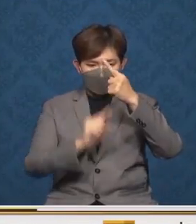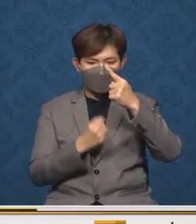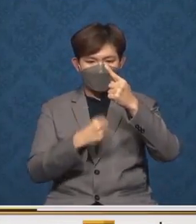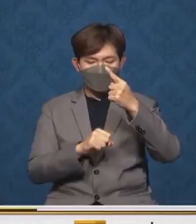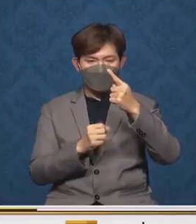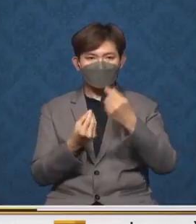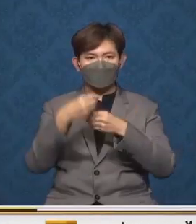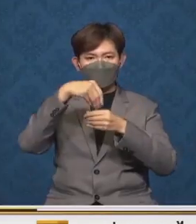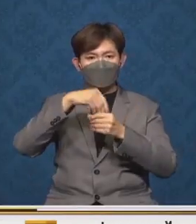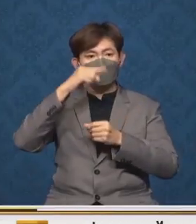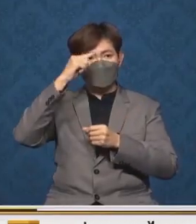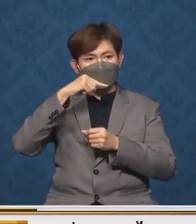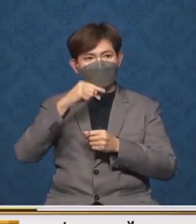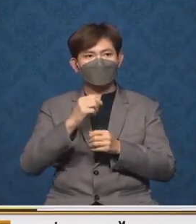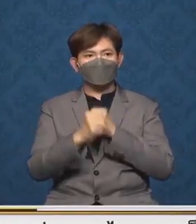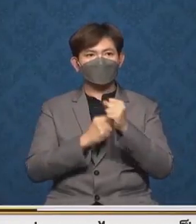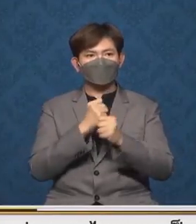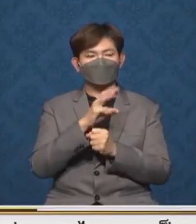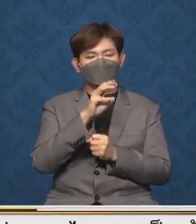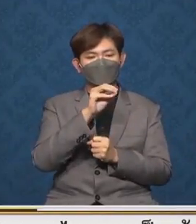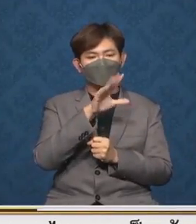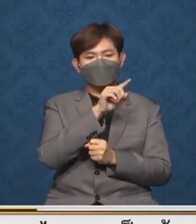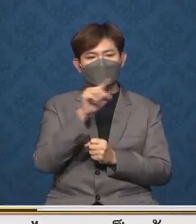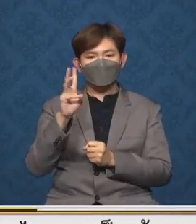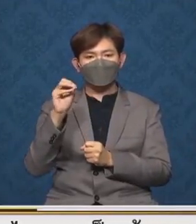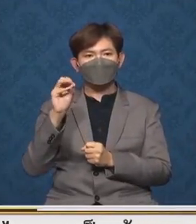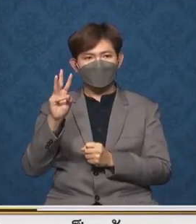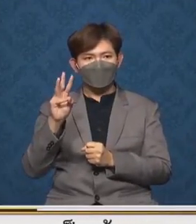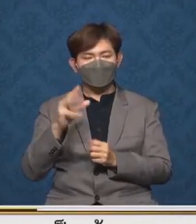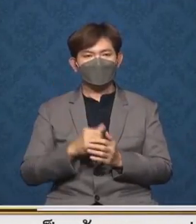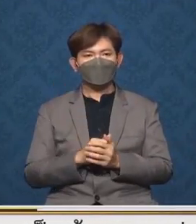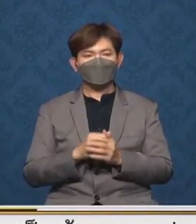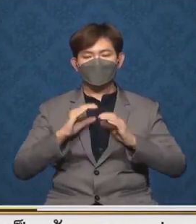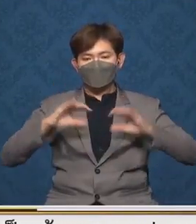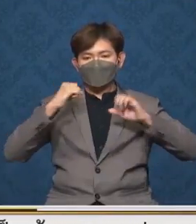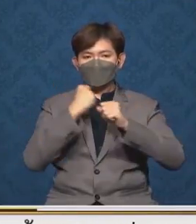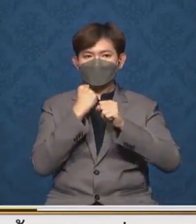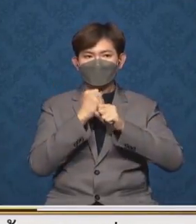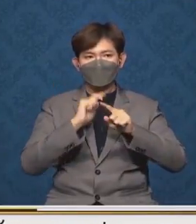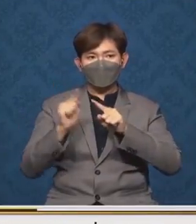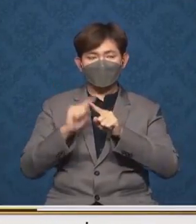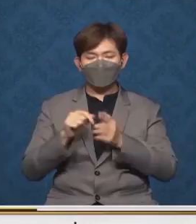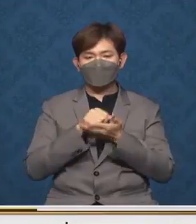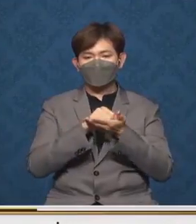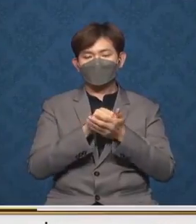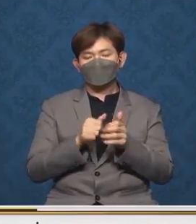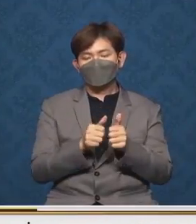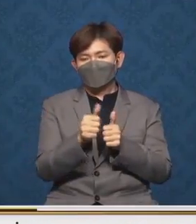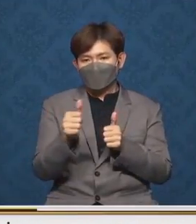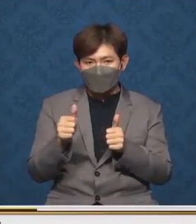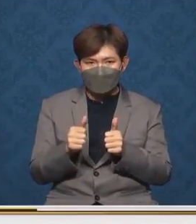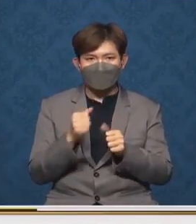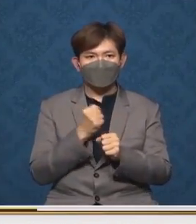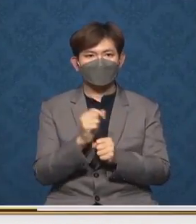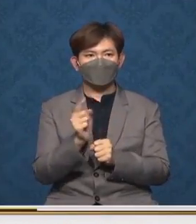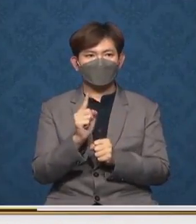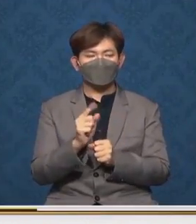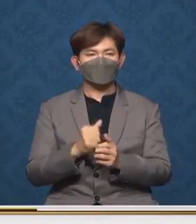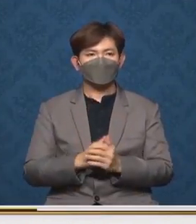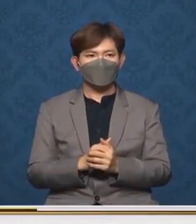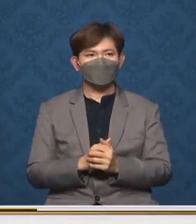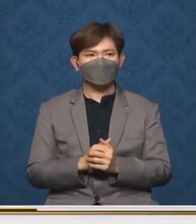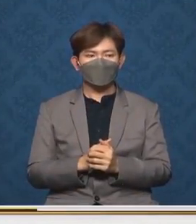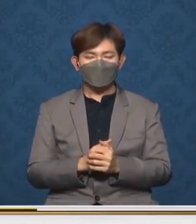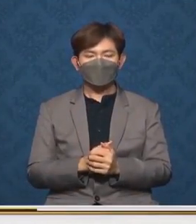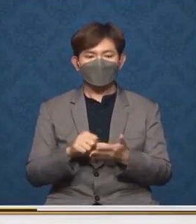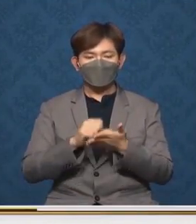ถึง2566ส่วนรายการต่างๆต้องยกระดับงานบริการให้มีประสิทธิภาพมากยิ่งขึ้นรวมทั้งการ